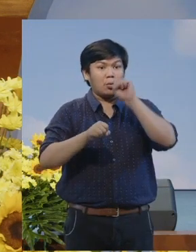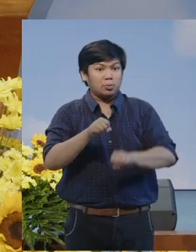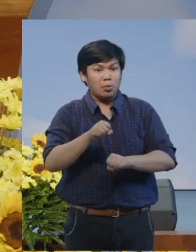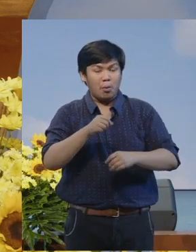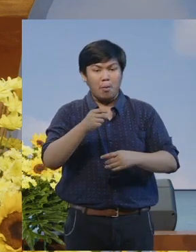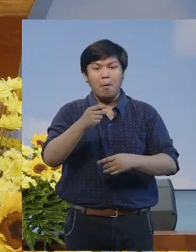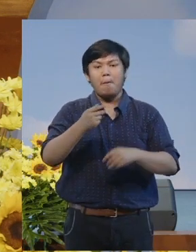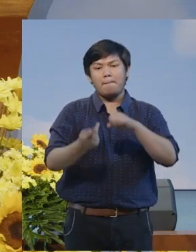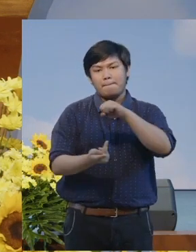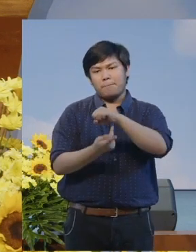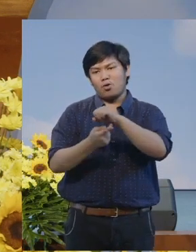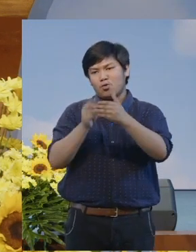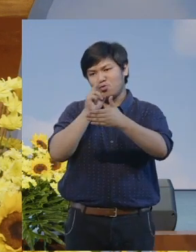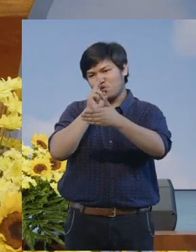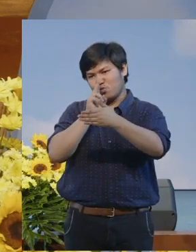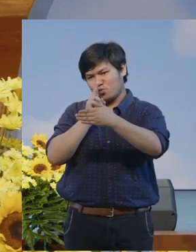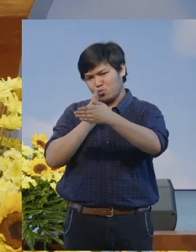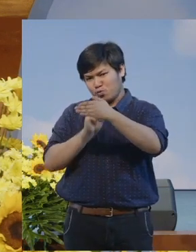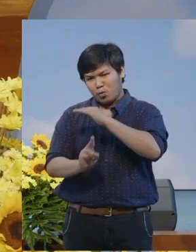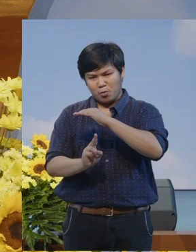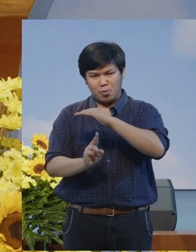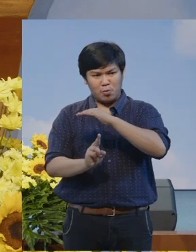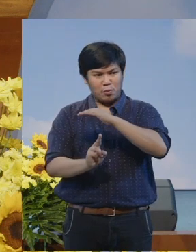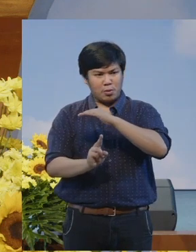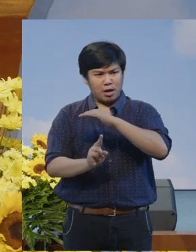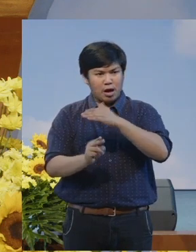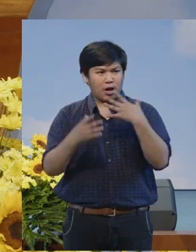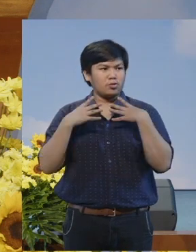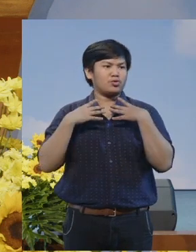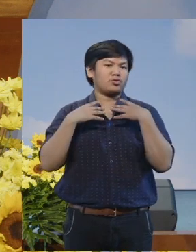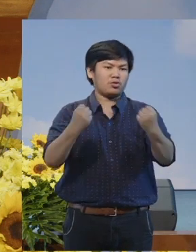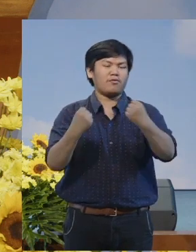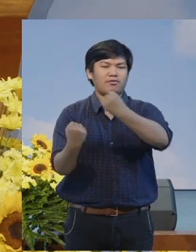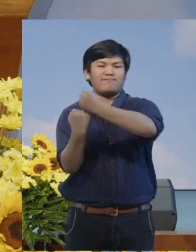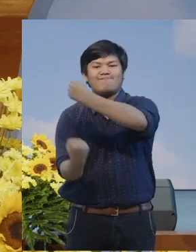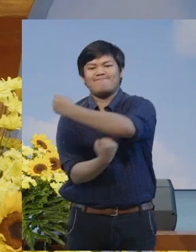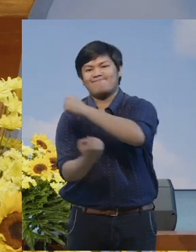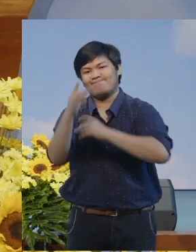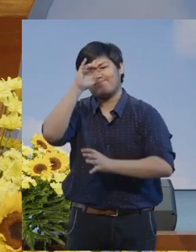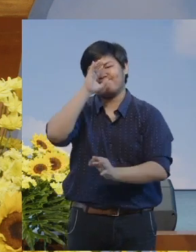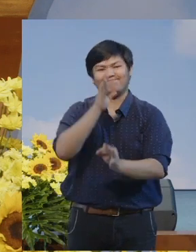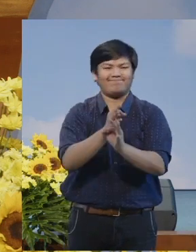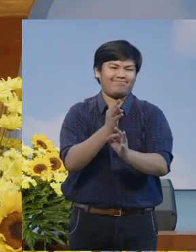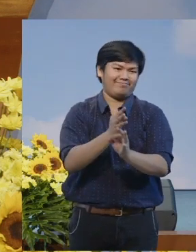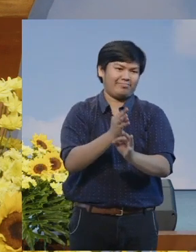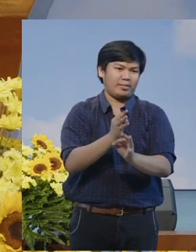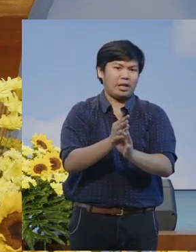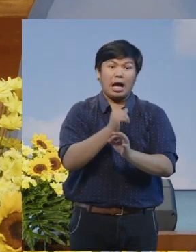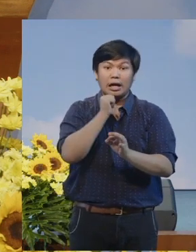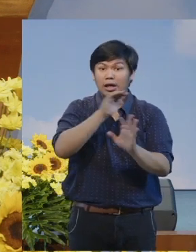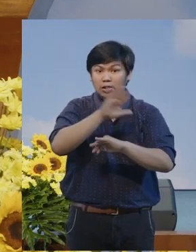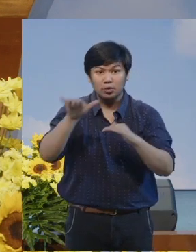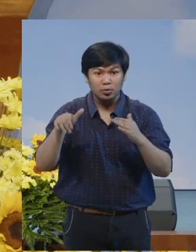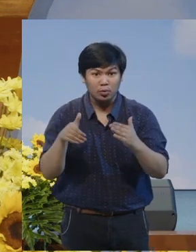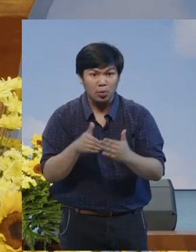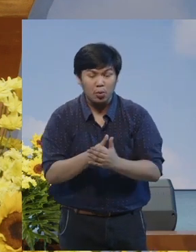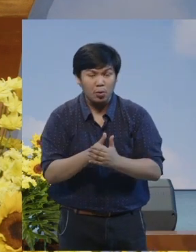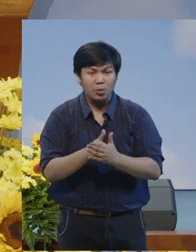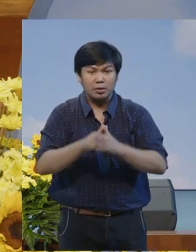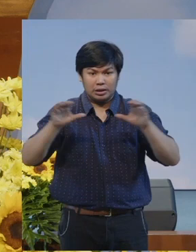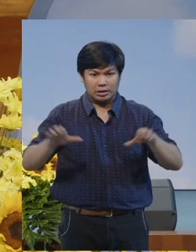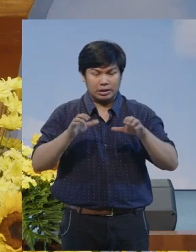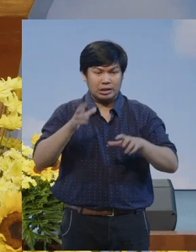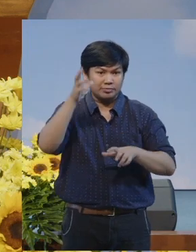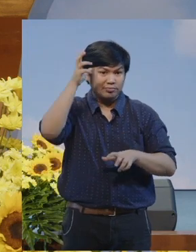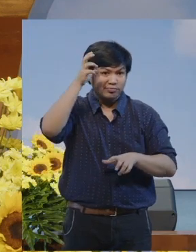ng Diyos upang lalong tumibay ang kanyang pananampalataya. So hindi lahat ng aktibidades ng mga kaaway,